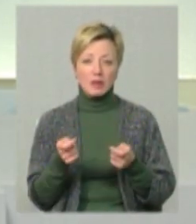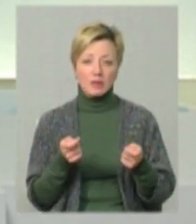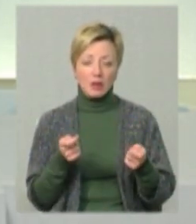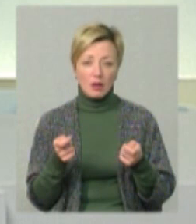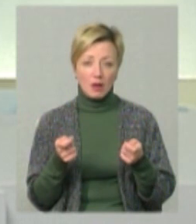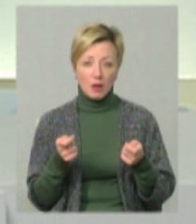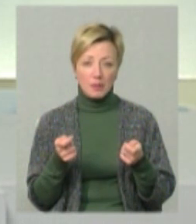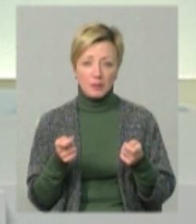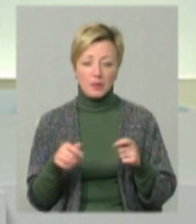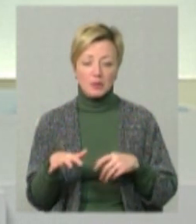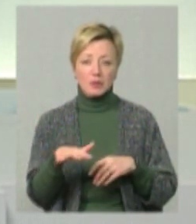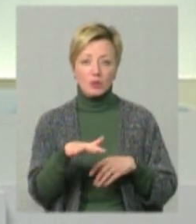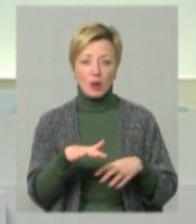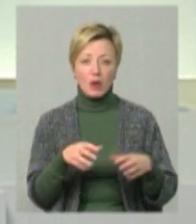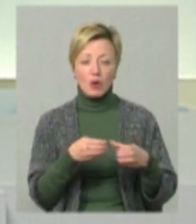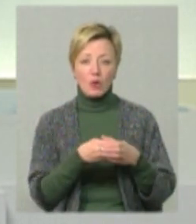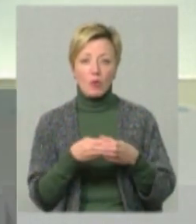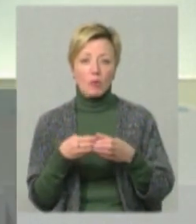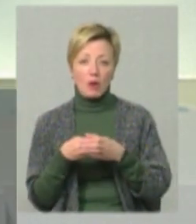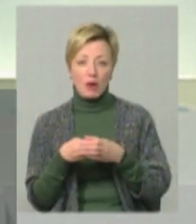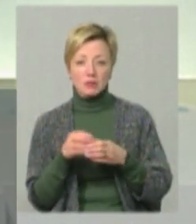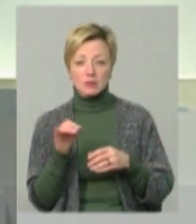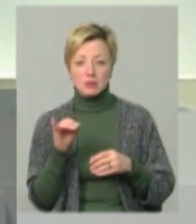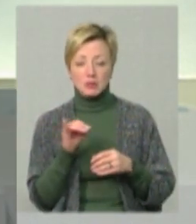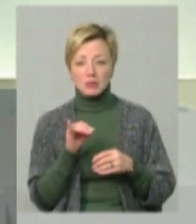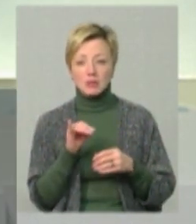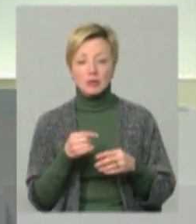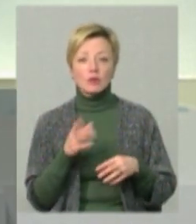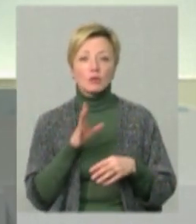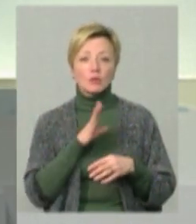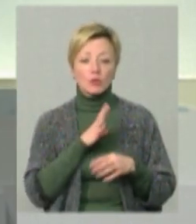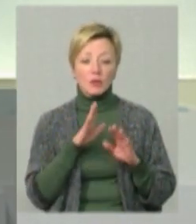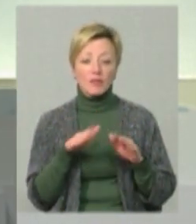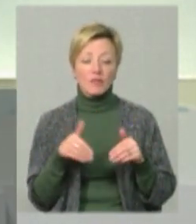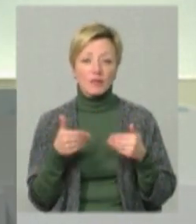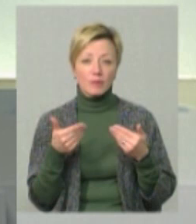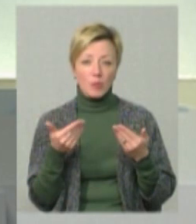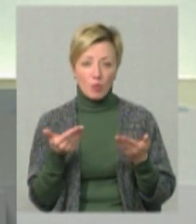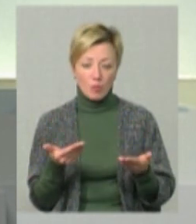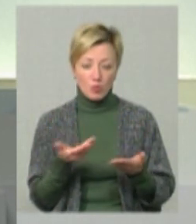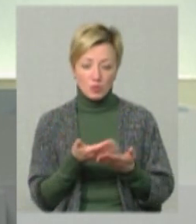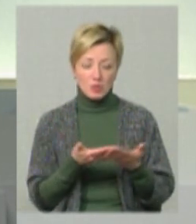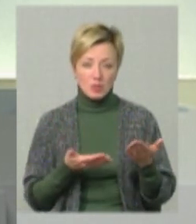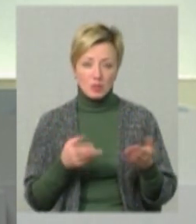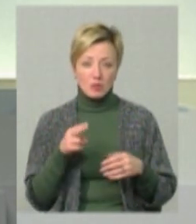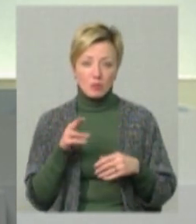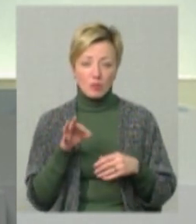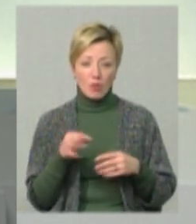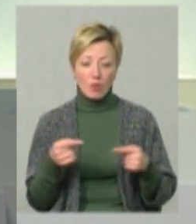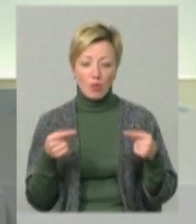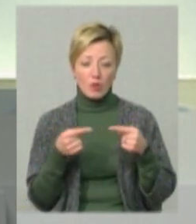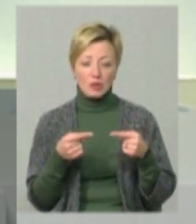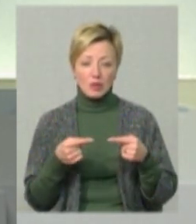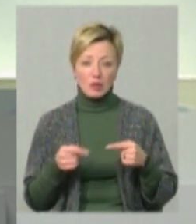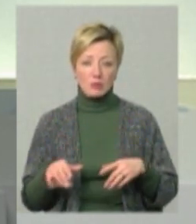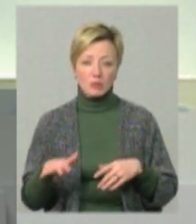керівниками територіальних громад. І якраз були винесені пропозиції по